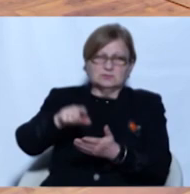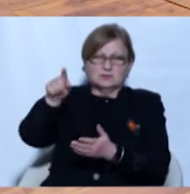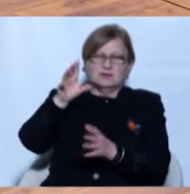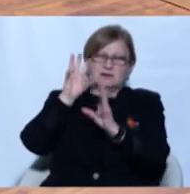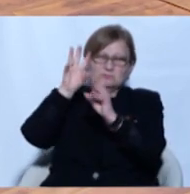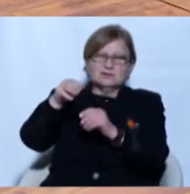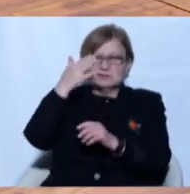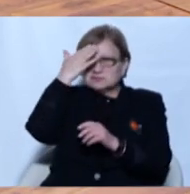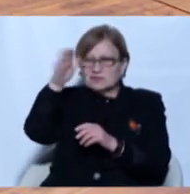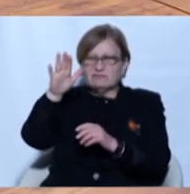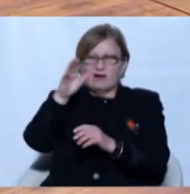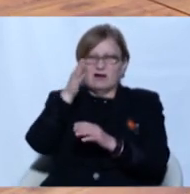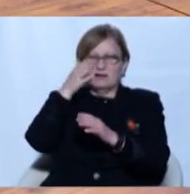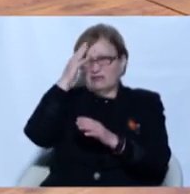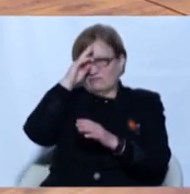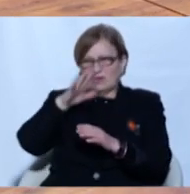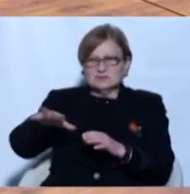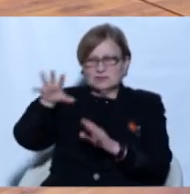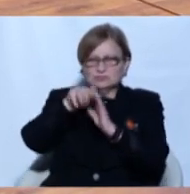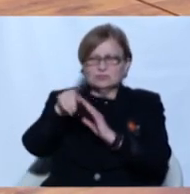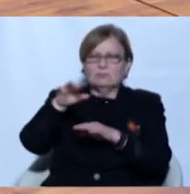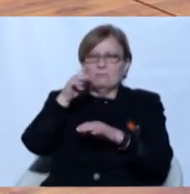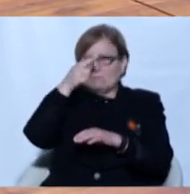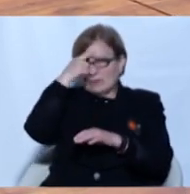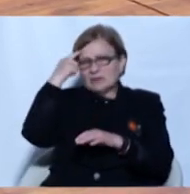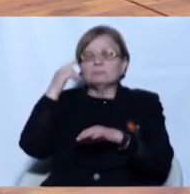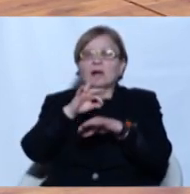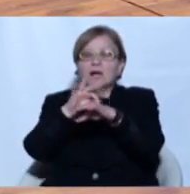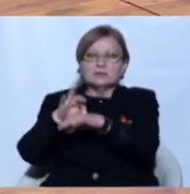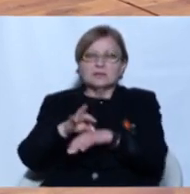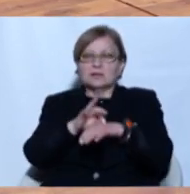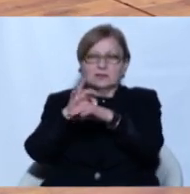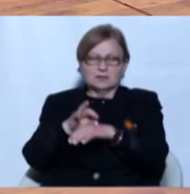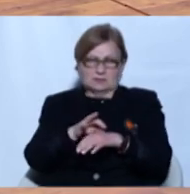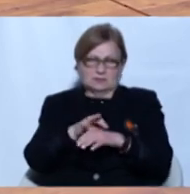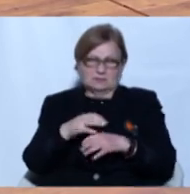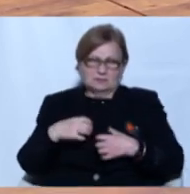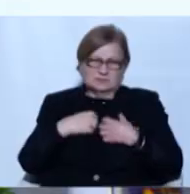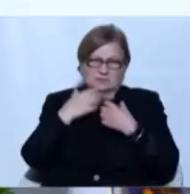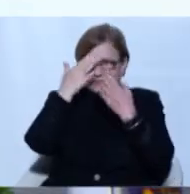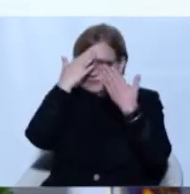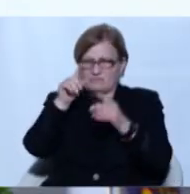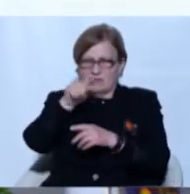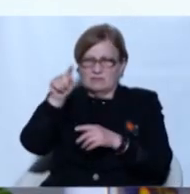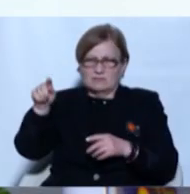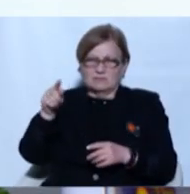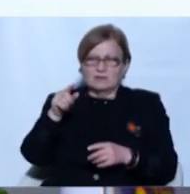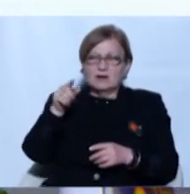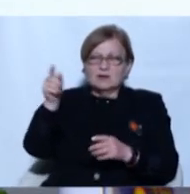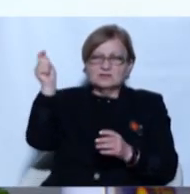ციხეში დადის ეს ადამიანი ატარა ბედის ბორბალმა მერე მოიყვანა ჩამოვიდა და